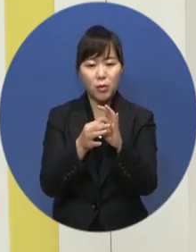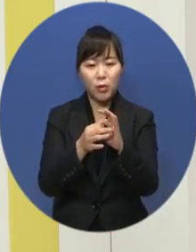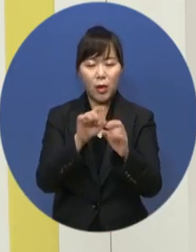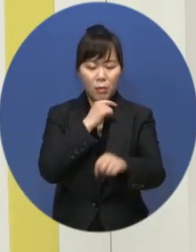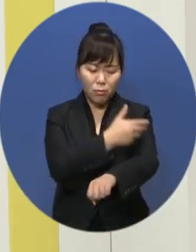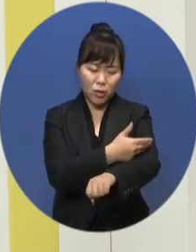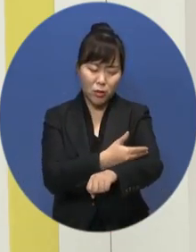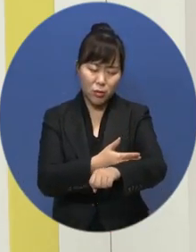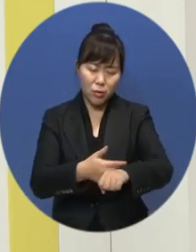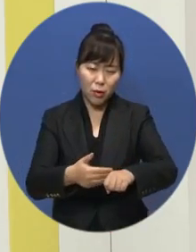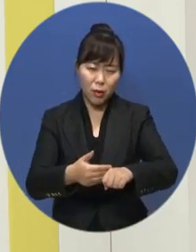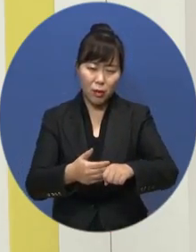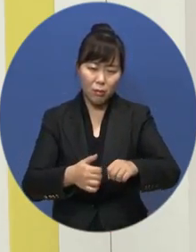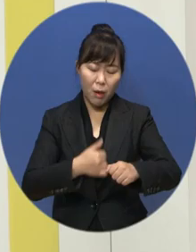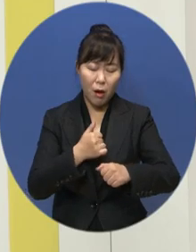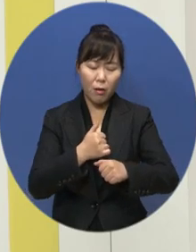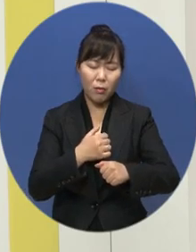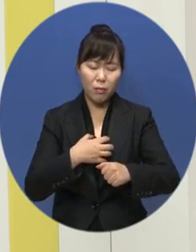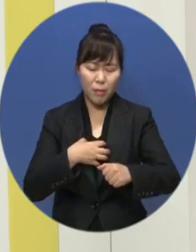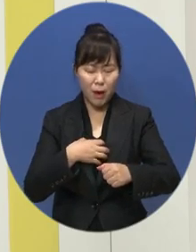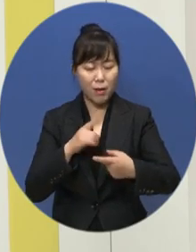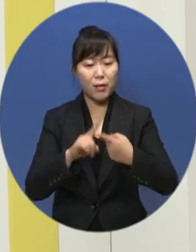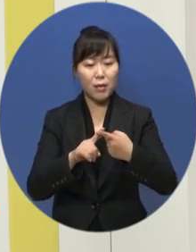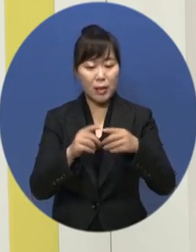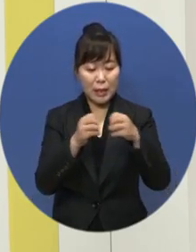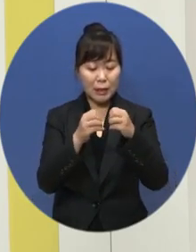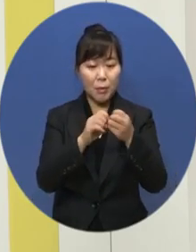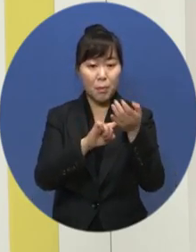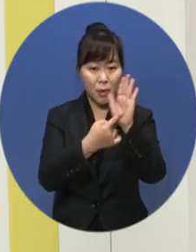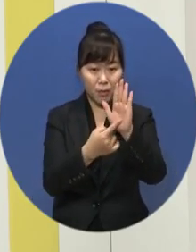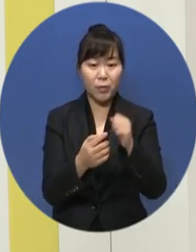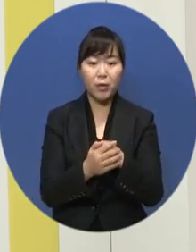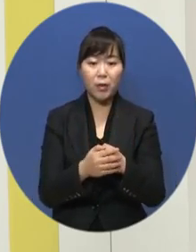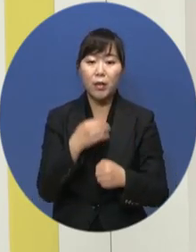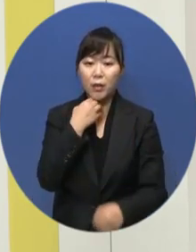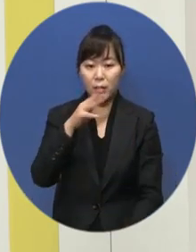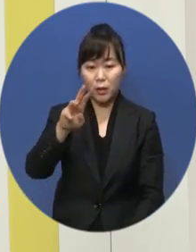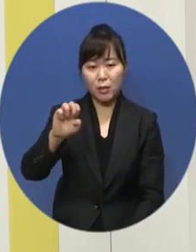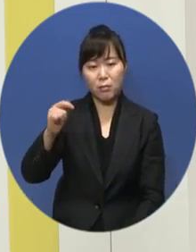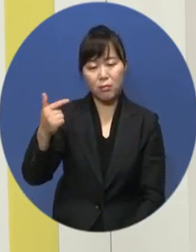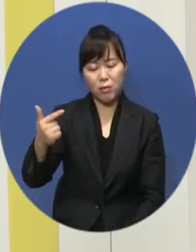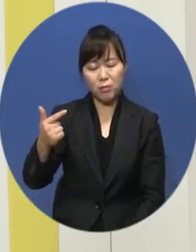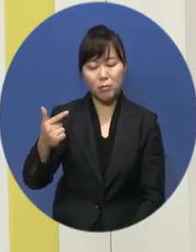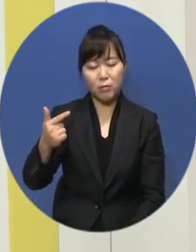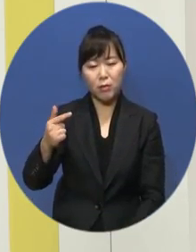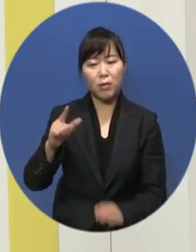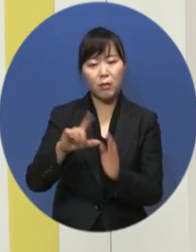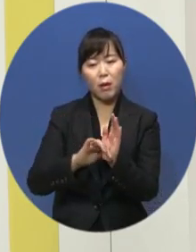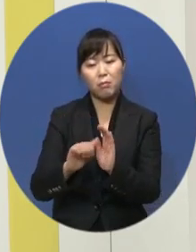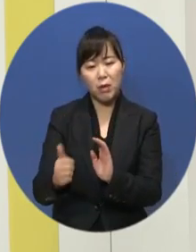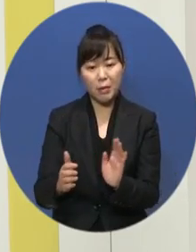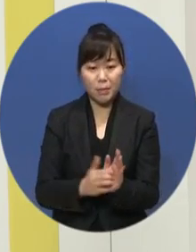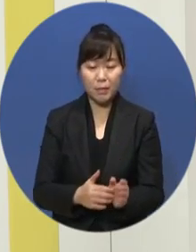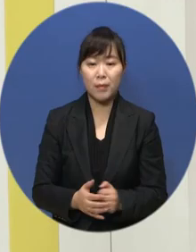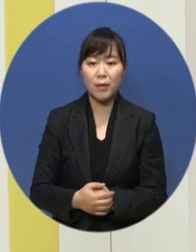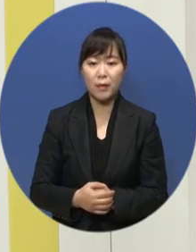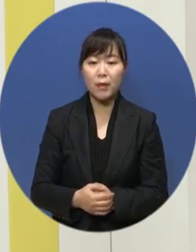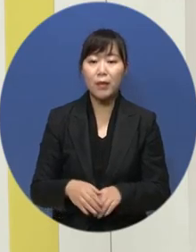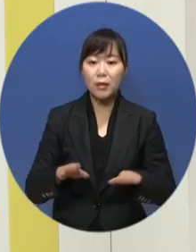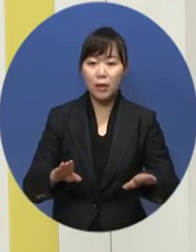민족의 통분을 글로 표현했죠. 36살에 요조를 했지만